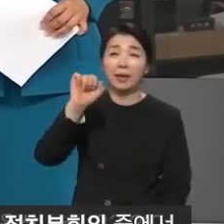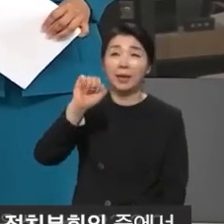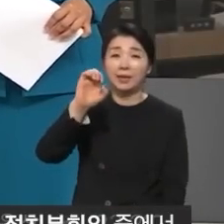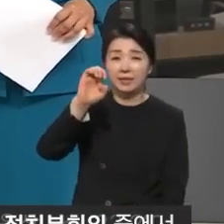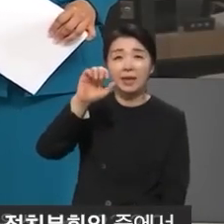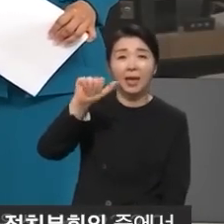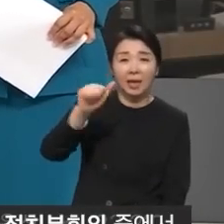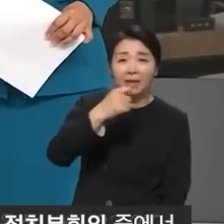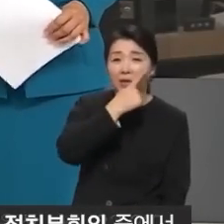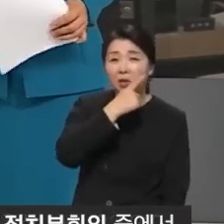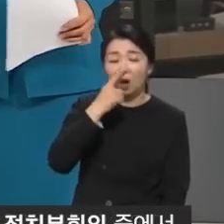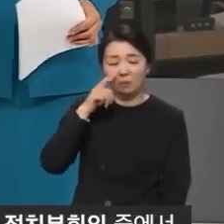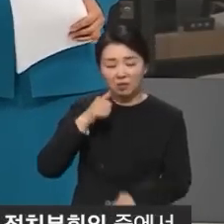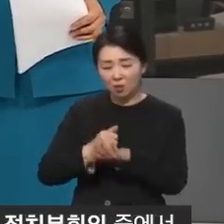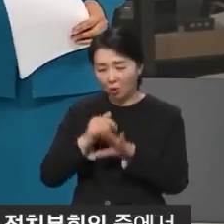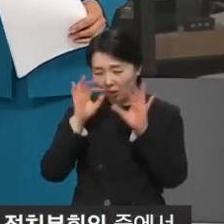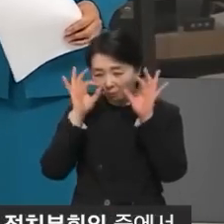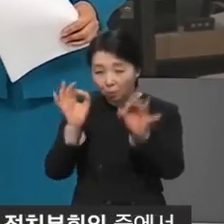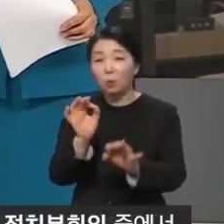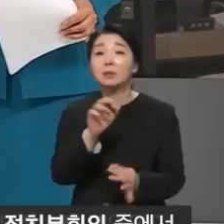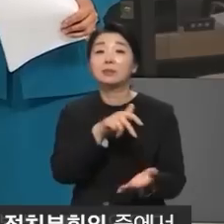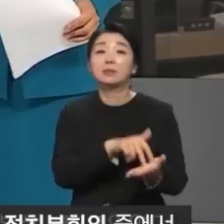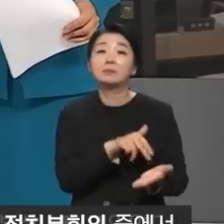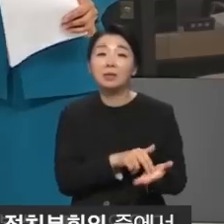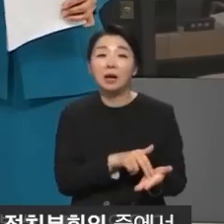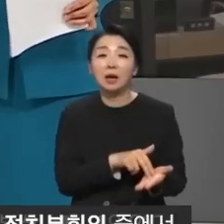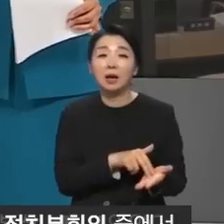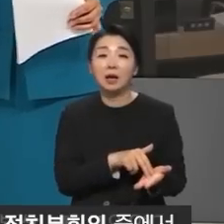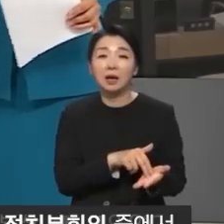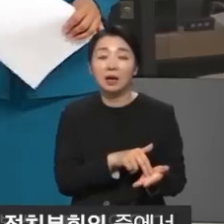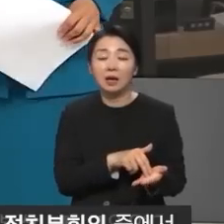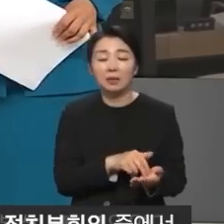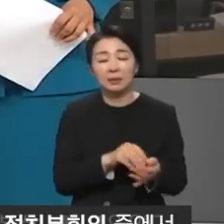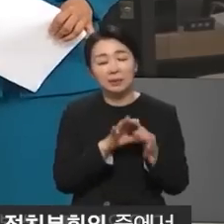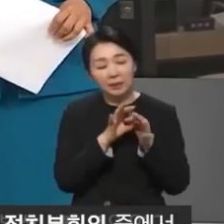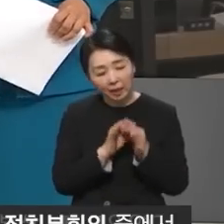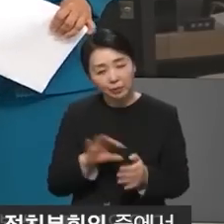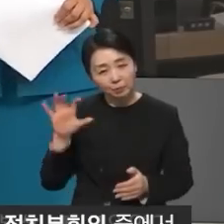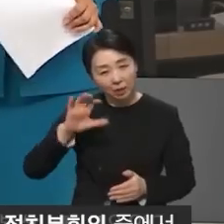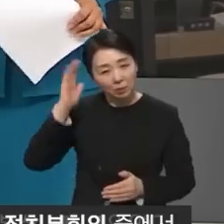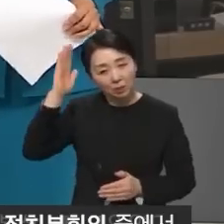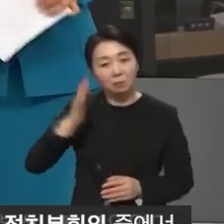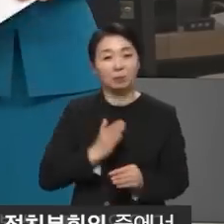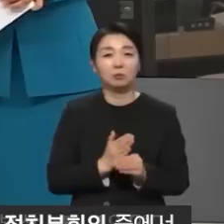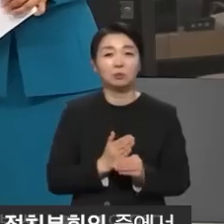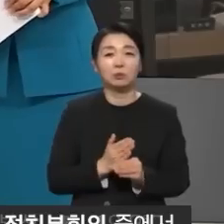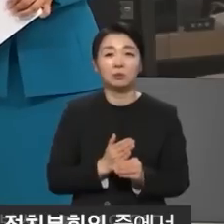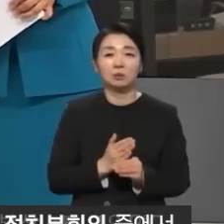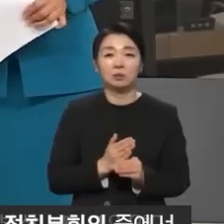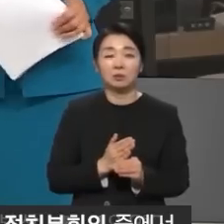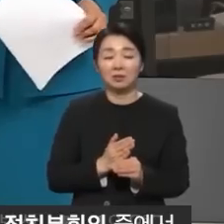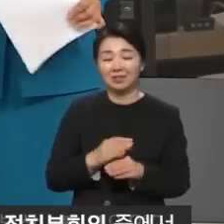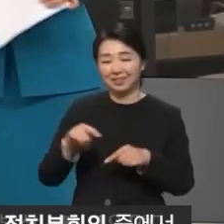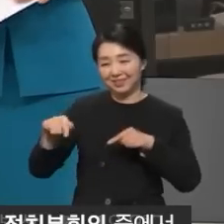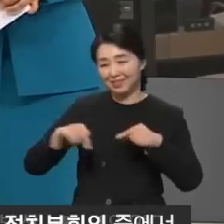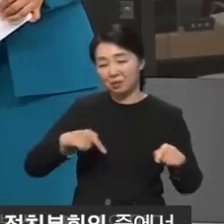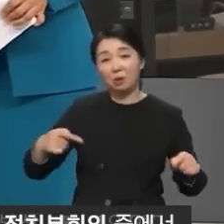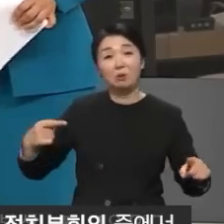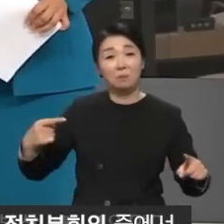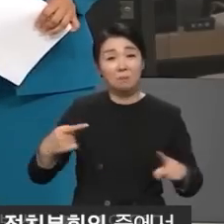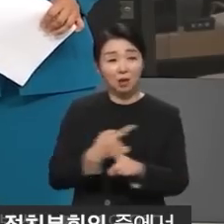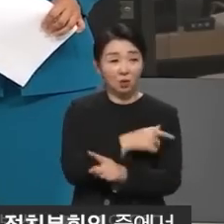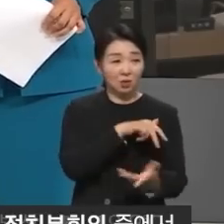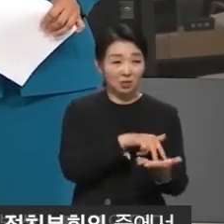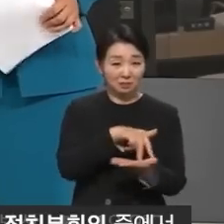IAEA 검증 결과를 지켜보겠다는 입장이었던 점 연일 부각하고 있는데요. 정권이 바뀌면서 입장도 바뀐